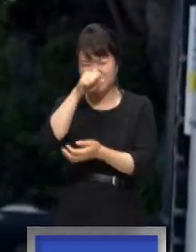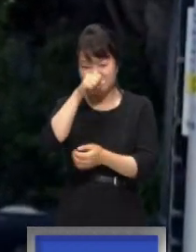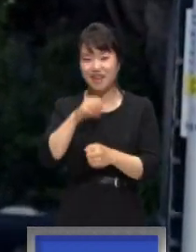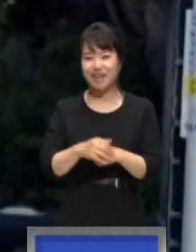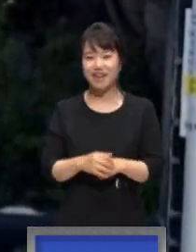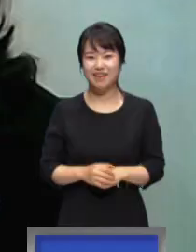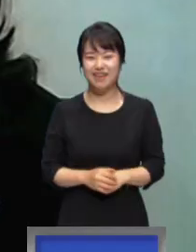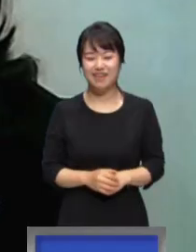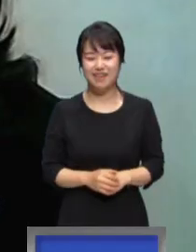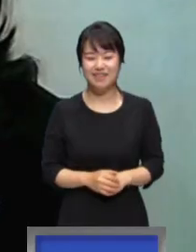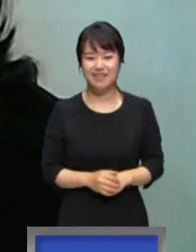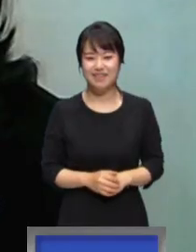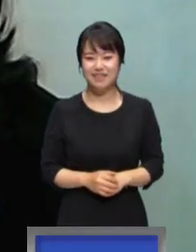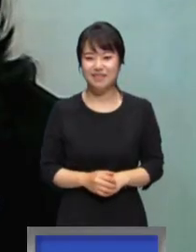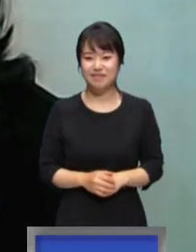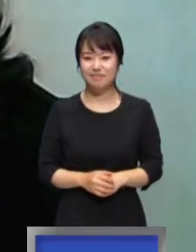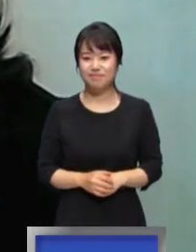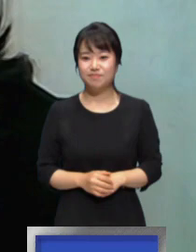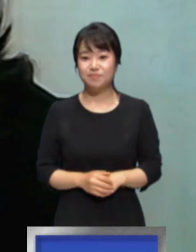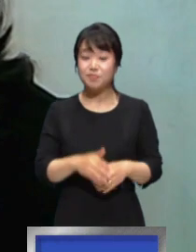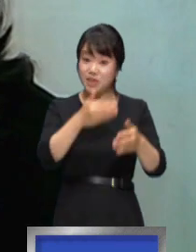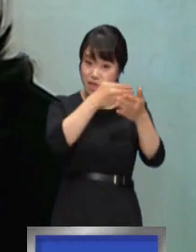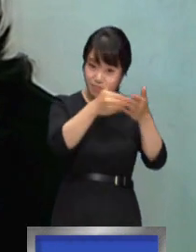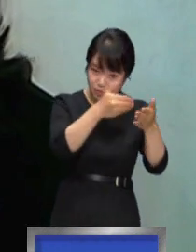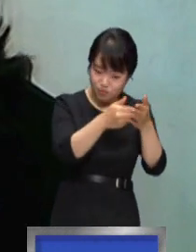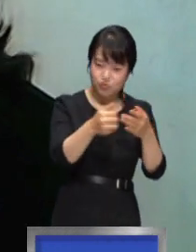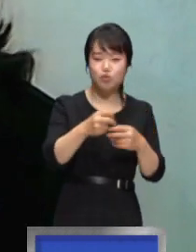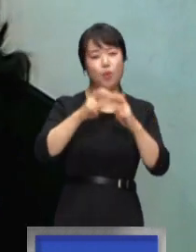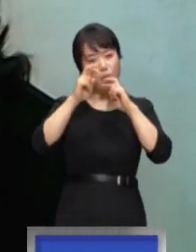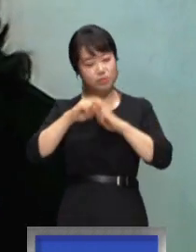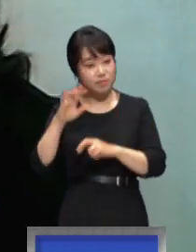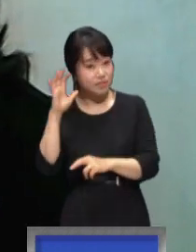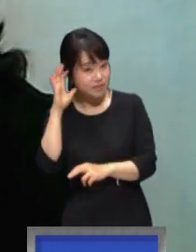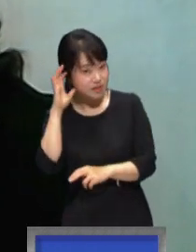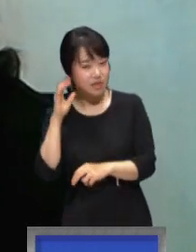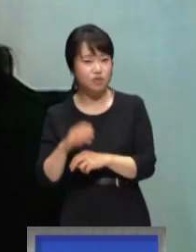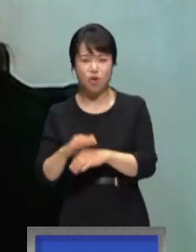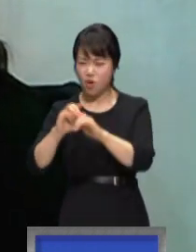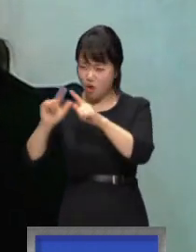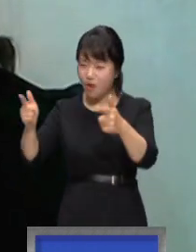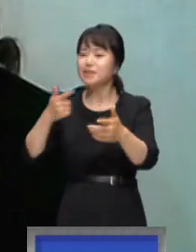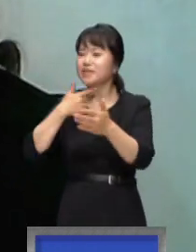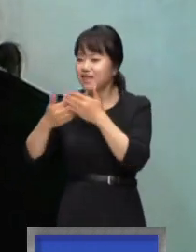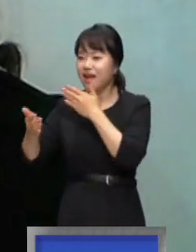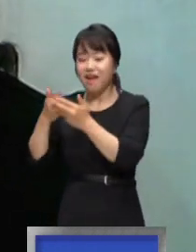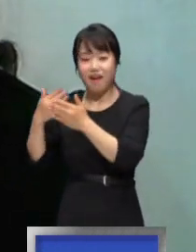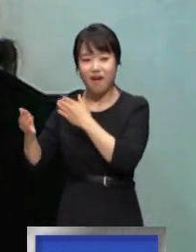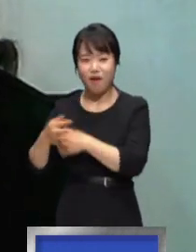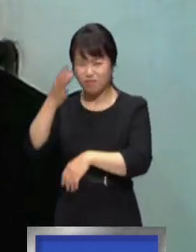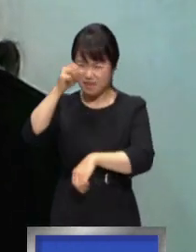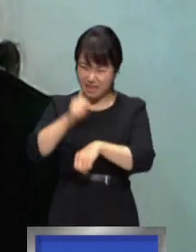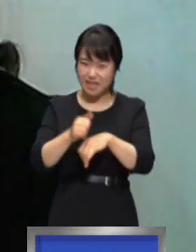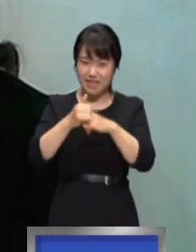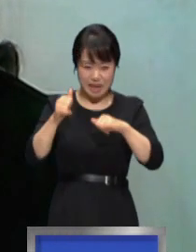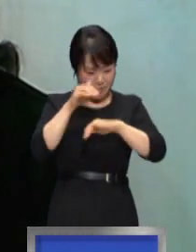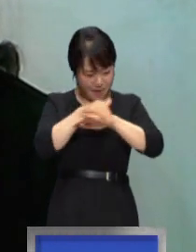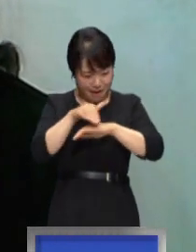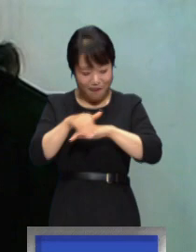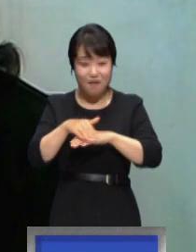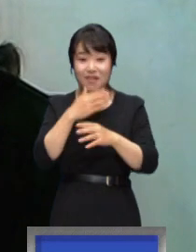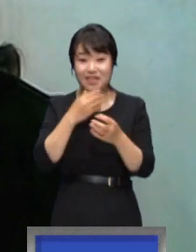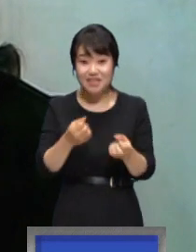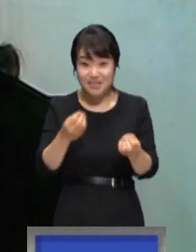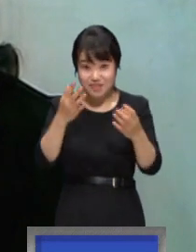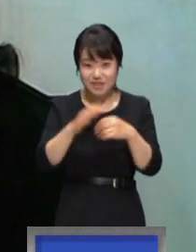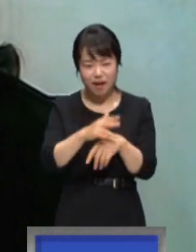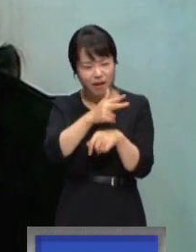같고 네, 미술 전시부터 음악 감상 그리고 또 여러 예술 체험까지 지역 전문가들이 기획한 이번